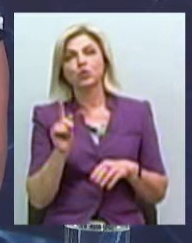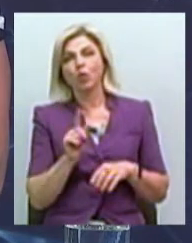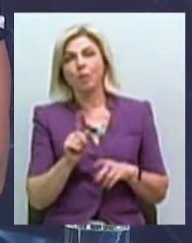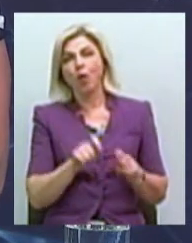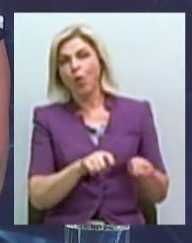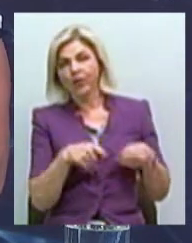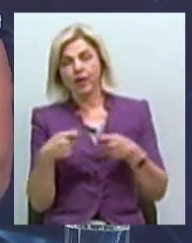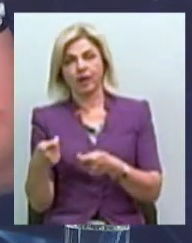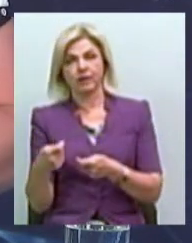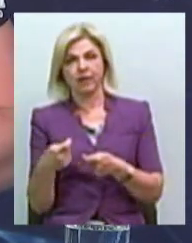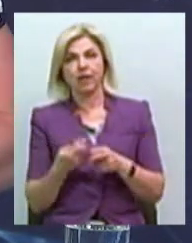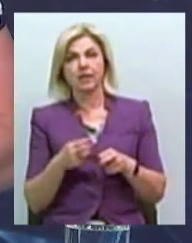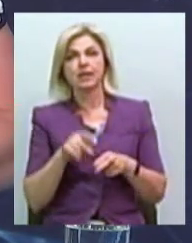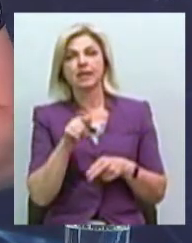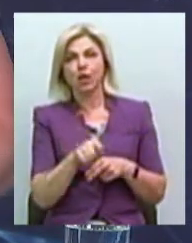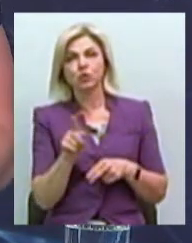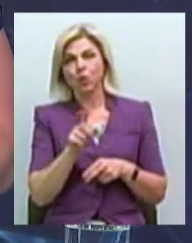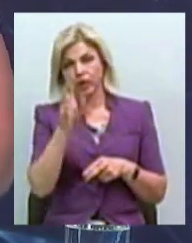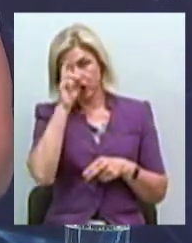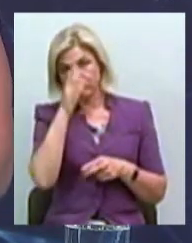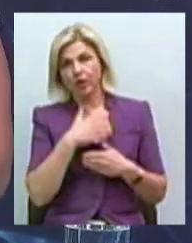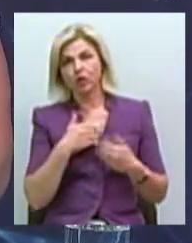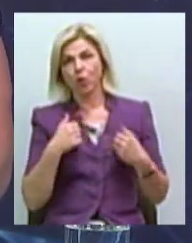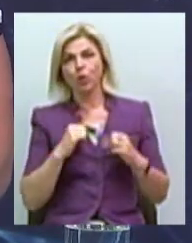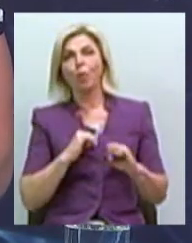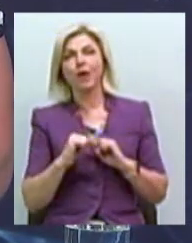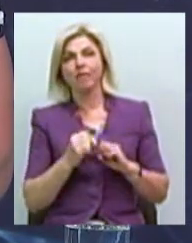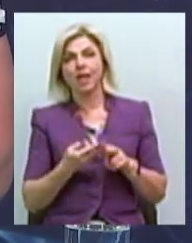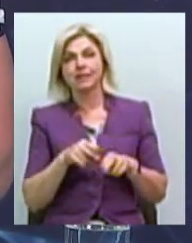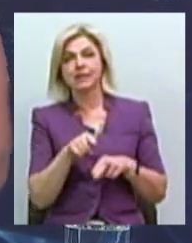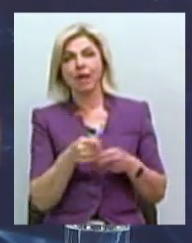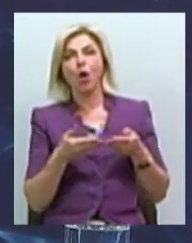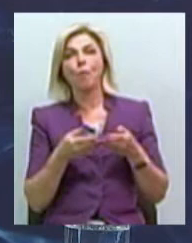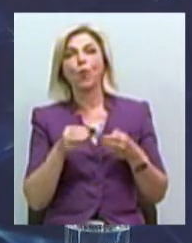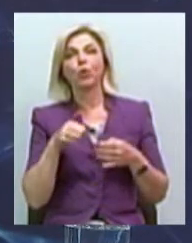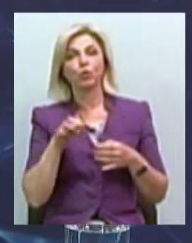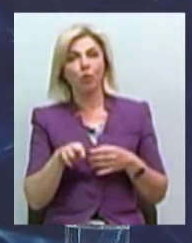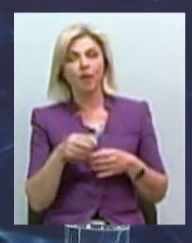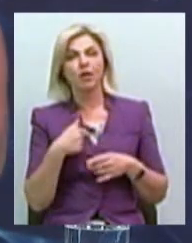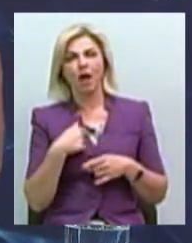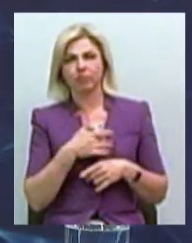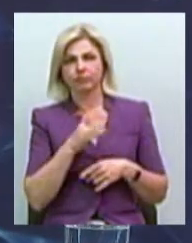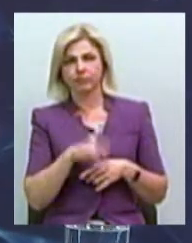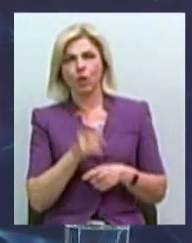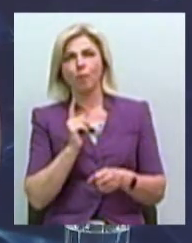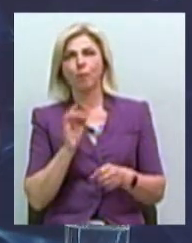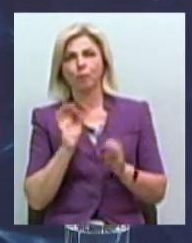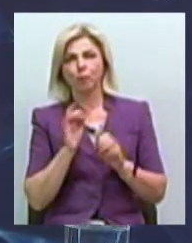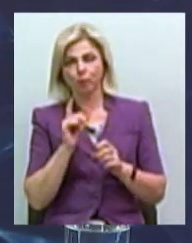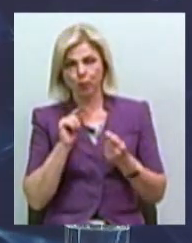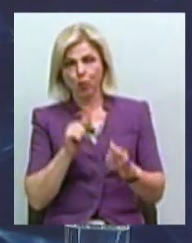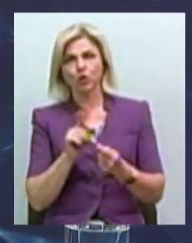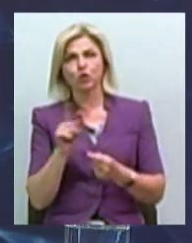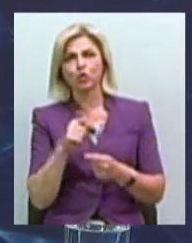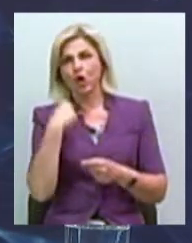віддати, ну, те, що держава не хоче управляти цим портом. Але я категорично проти, щоб цей порт віддавався в приватні руки, тому що це